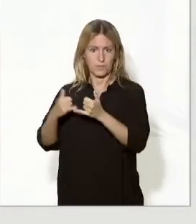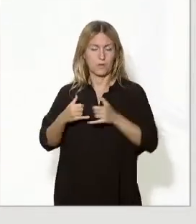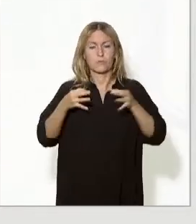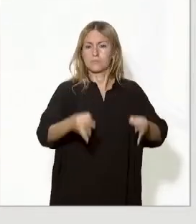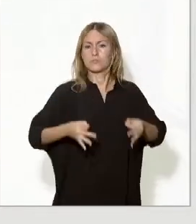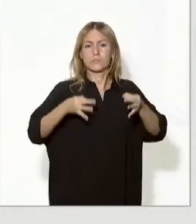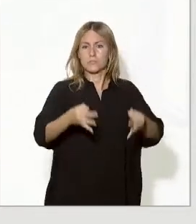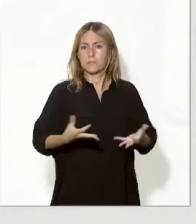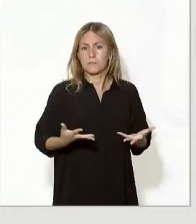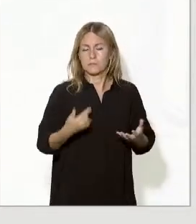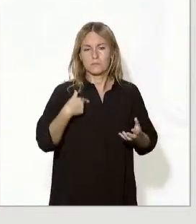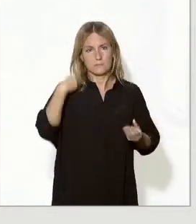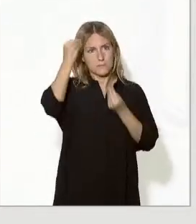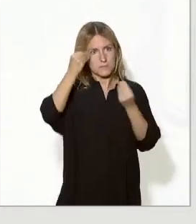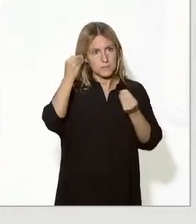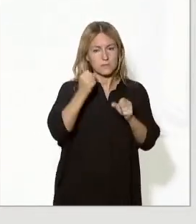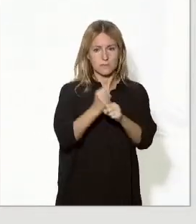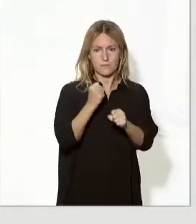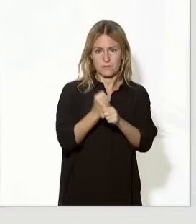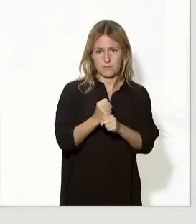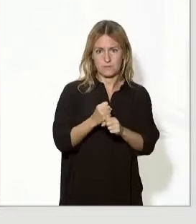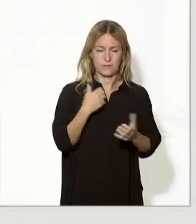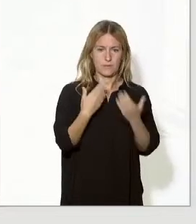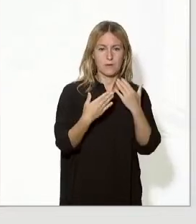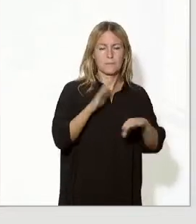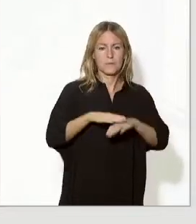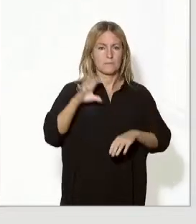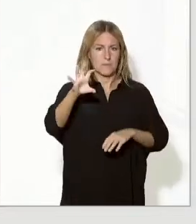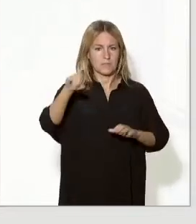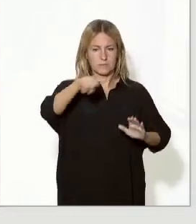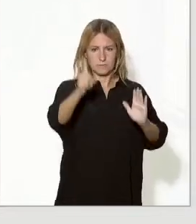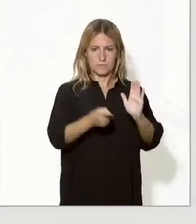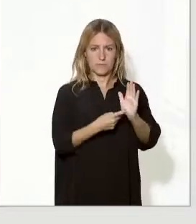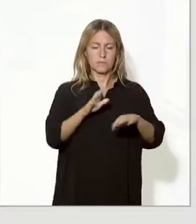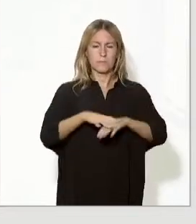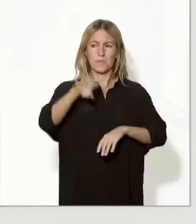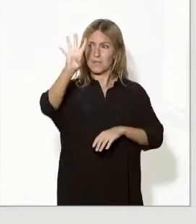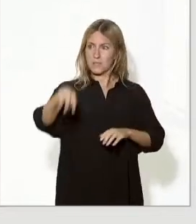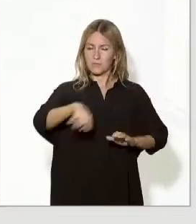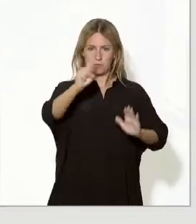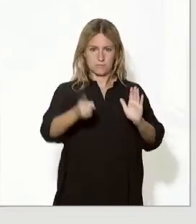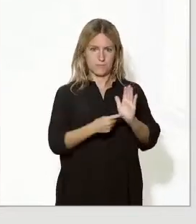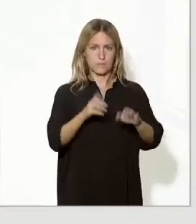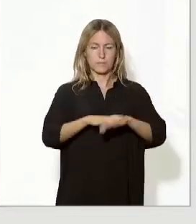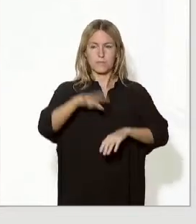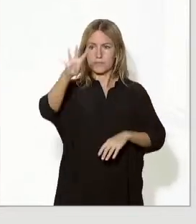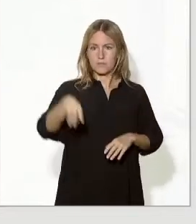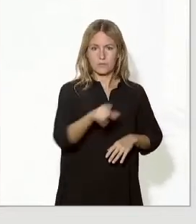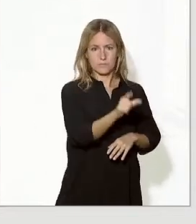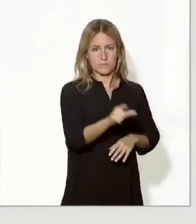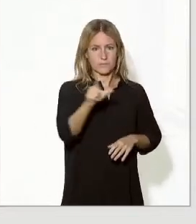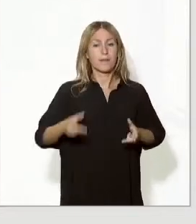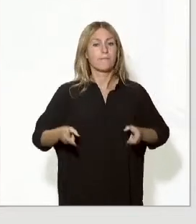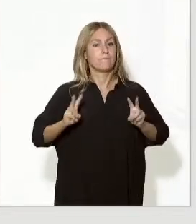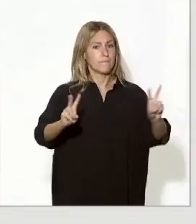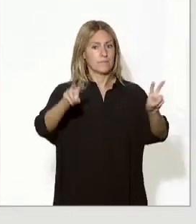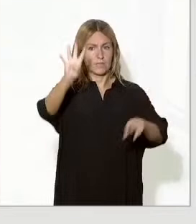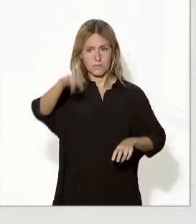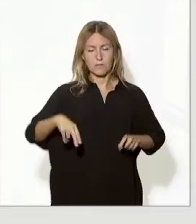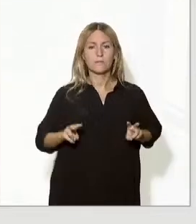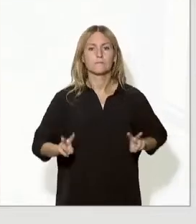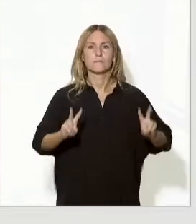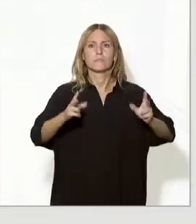i treballant pel país sencer, per la Catalunya sencera, per la Catalunya de la gent. Visca Catalunya i visca la